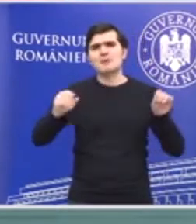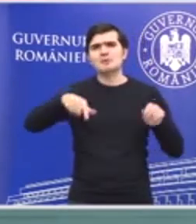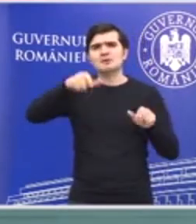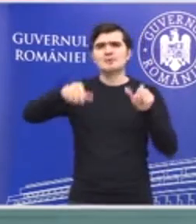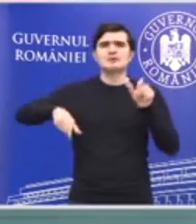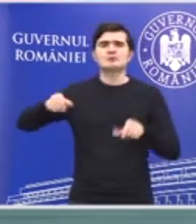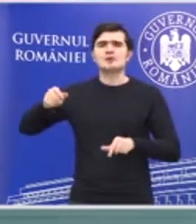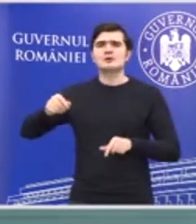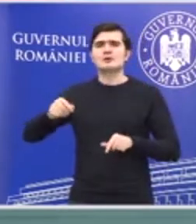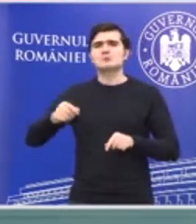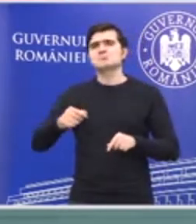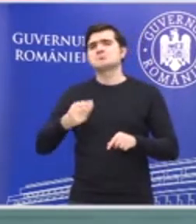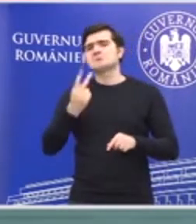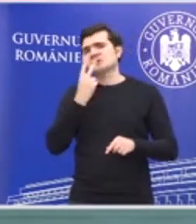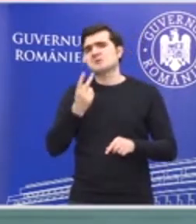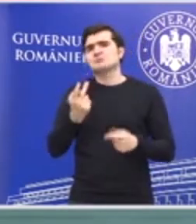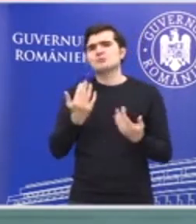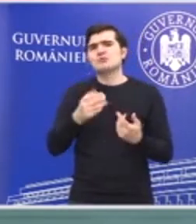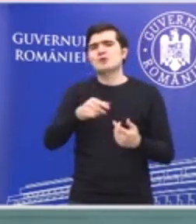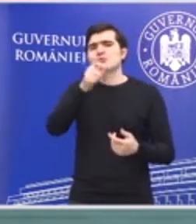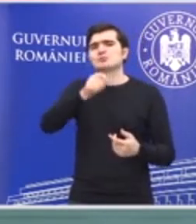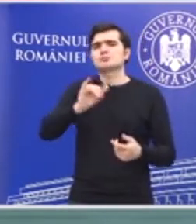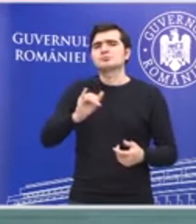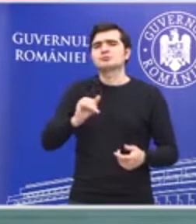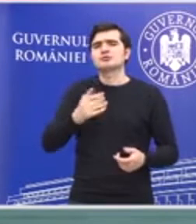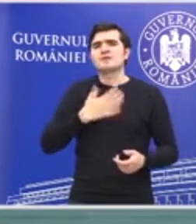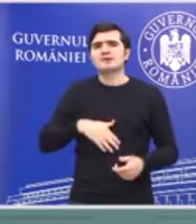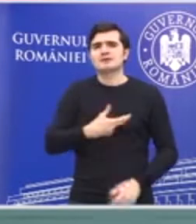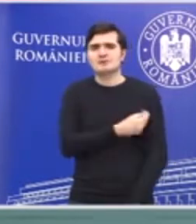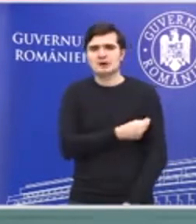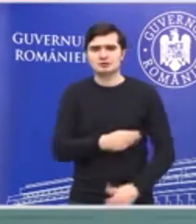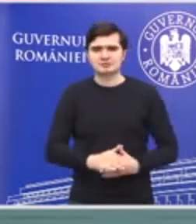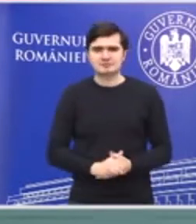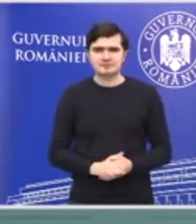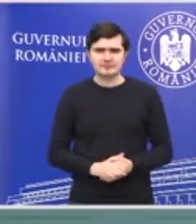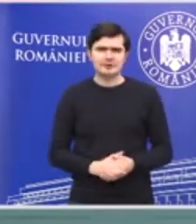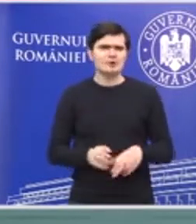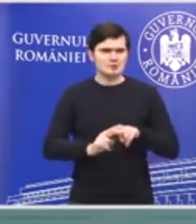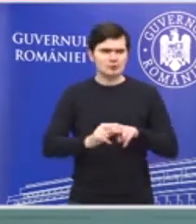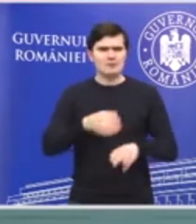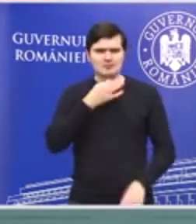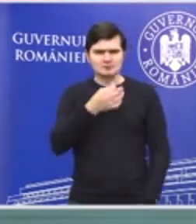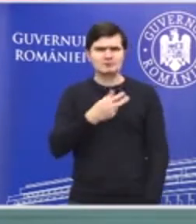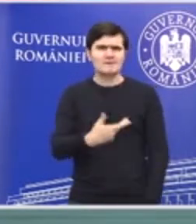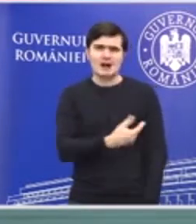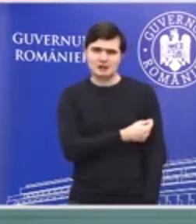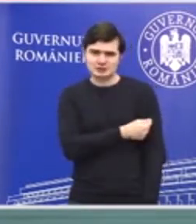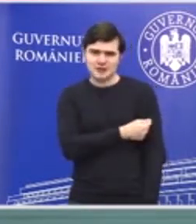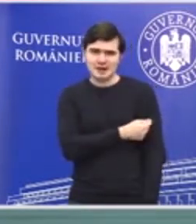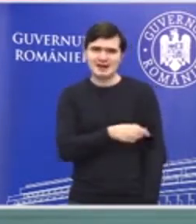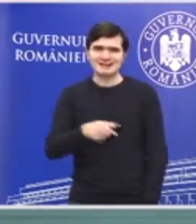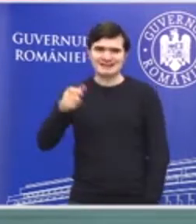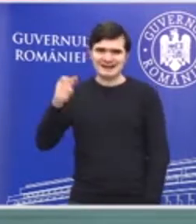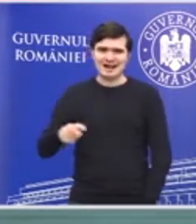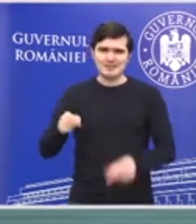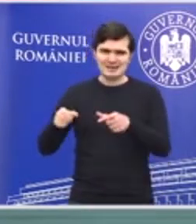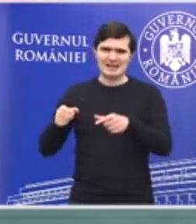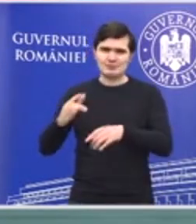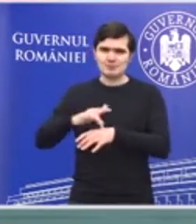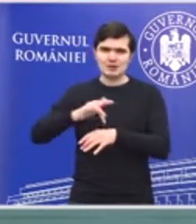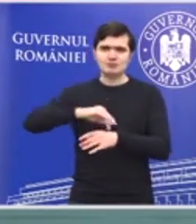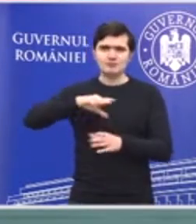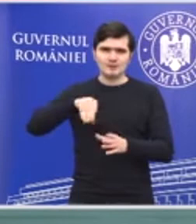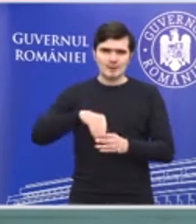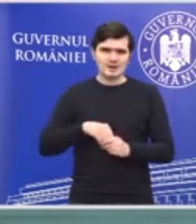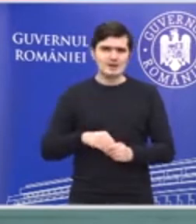numărul celor care doresc să se vaccineze. Vaccinările, așa cum am spus, în cabinetele medicilor de familie